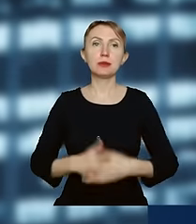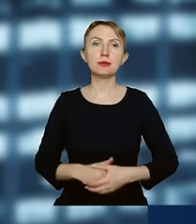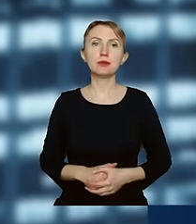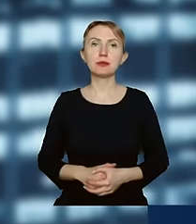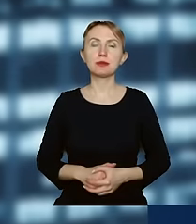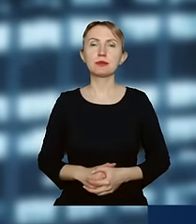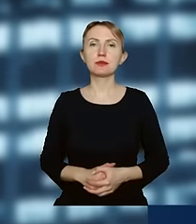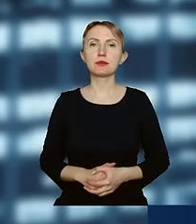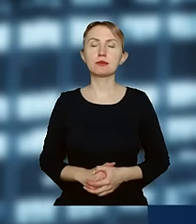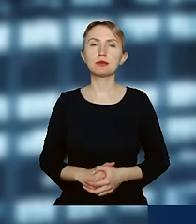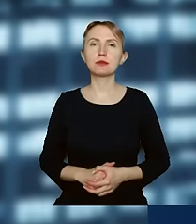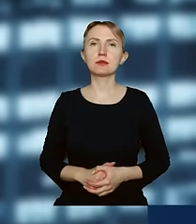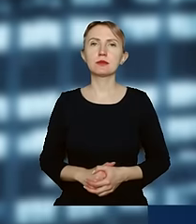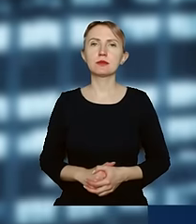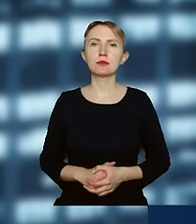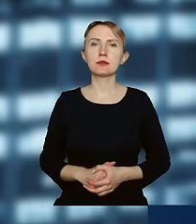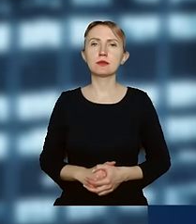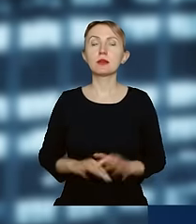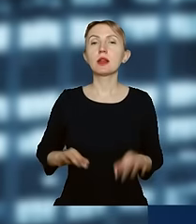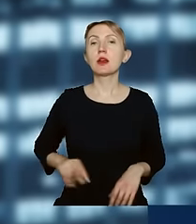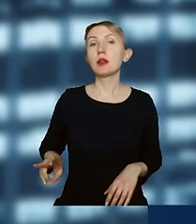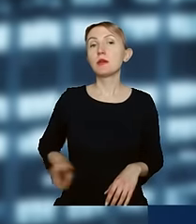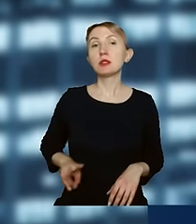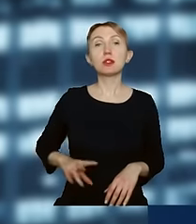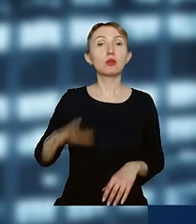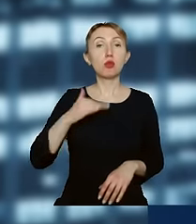To, co powiedział na naszej antenie pan minister,